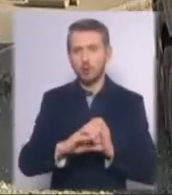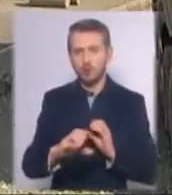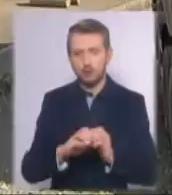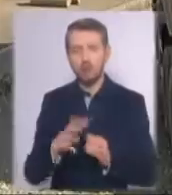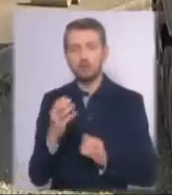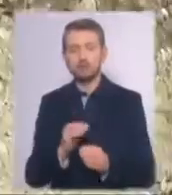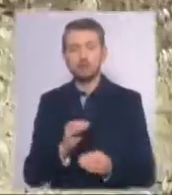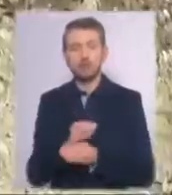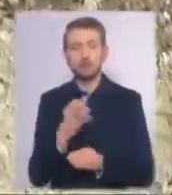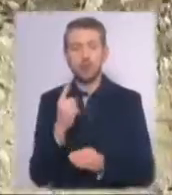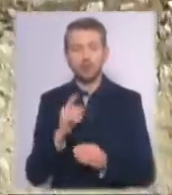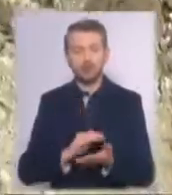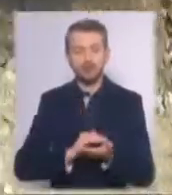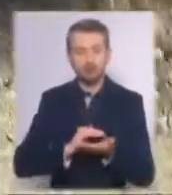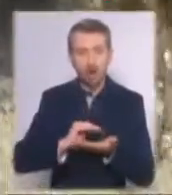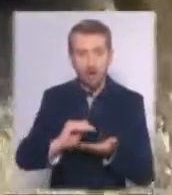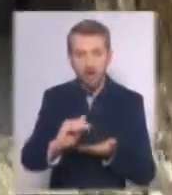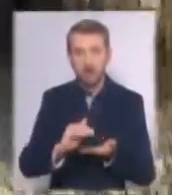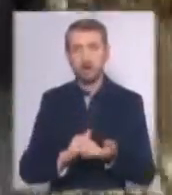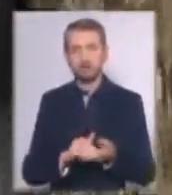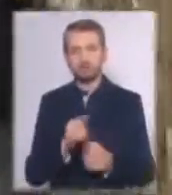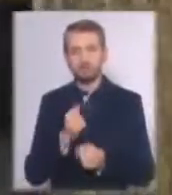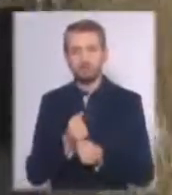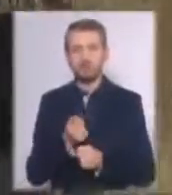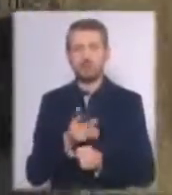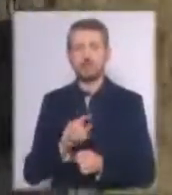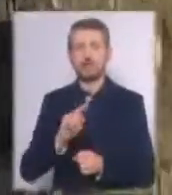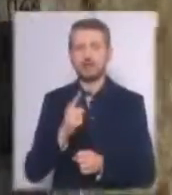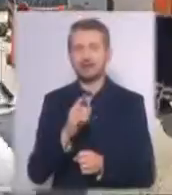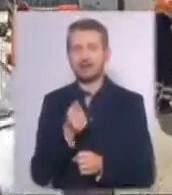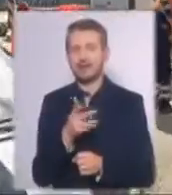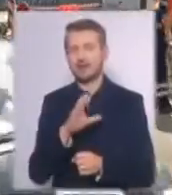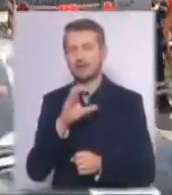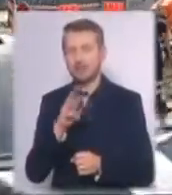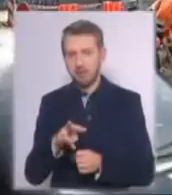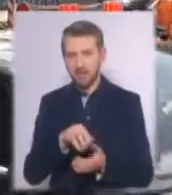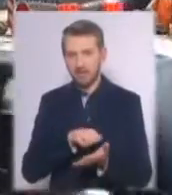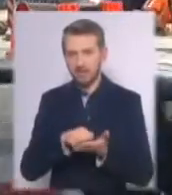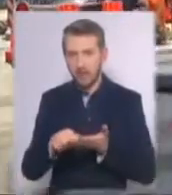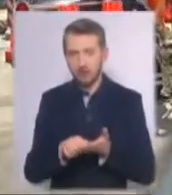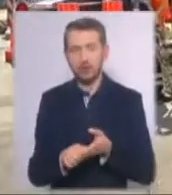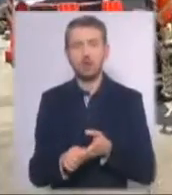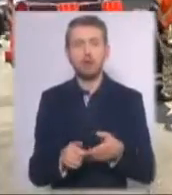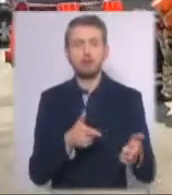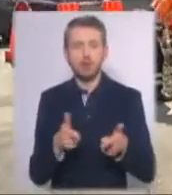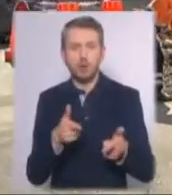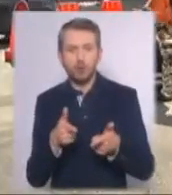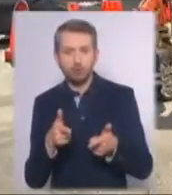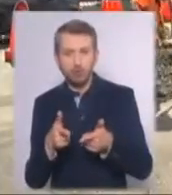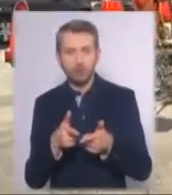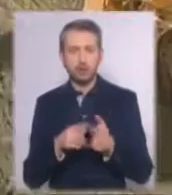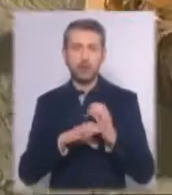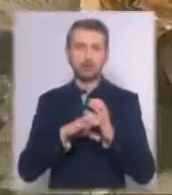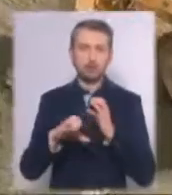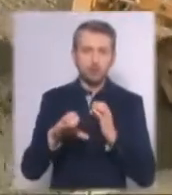ще одним шаром. Дорожники застелять перші кілька сантиметрів асфальту. Приготують страву з труб, піску, щебеню та